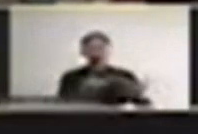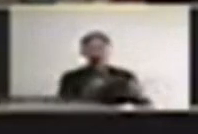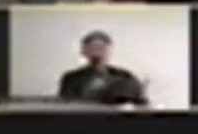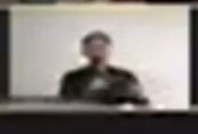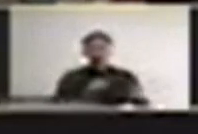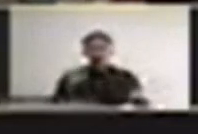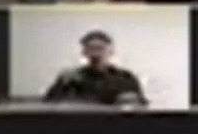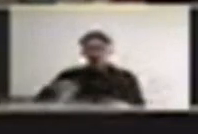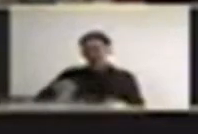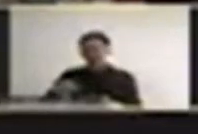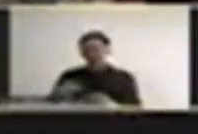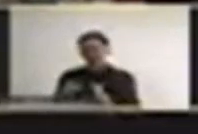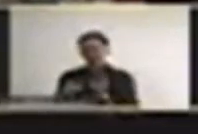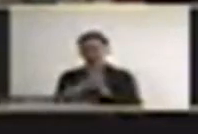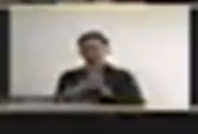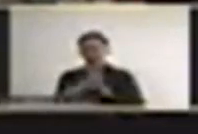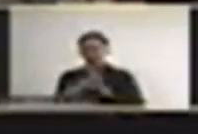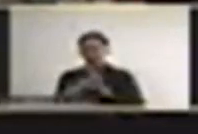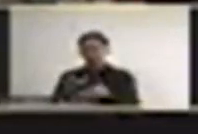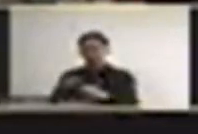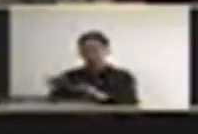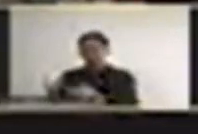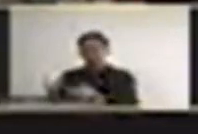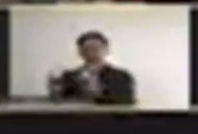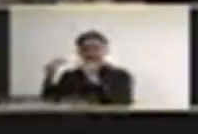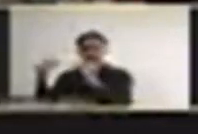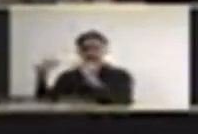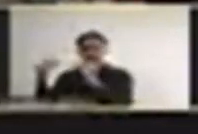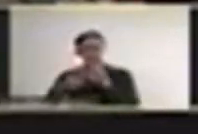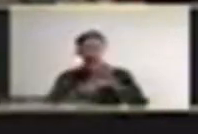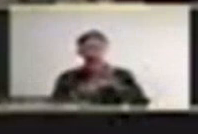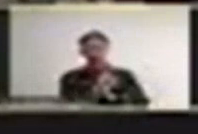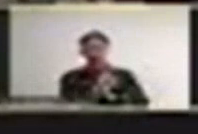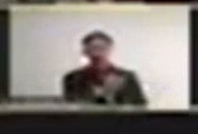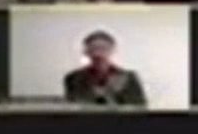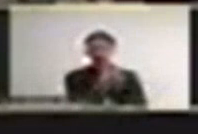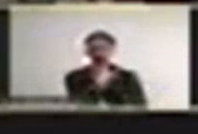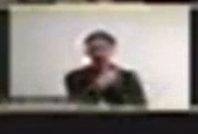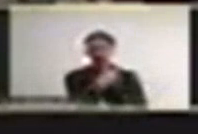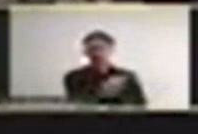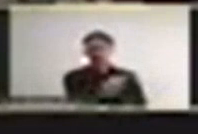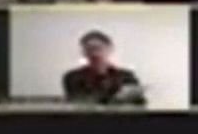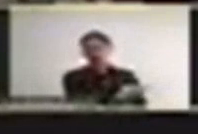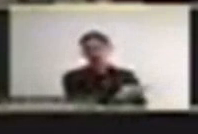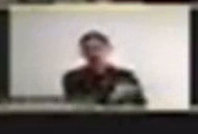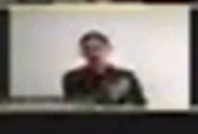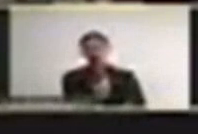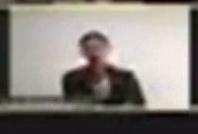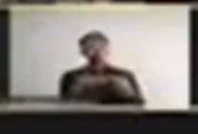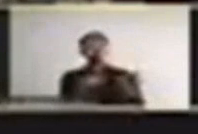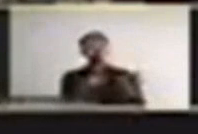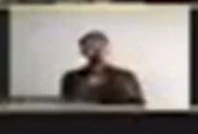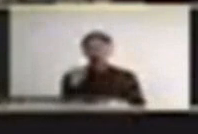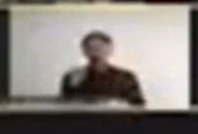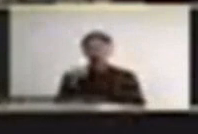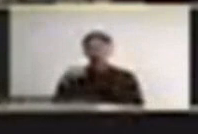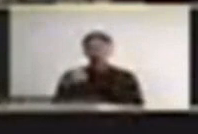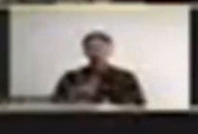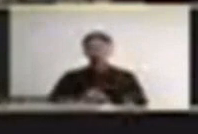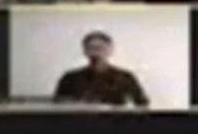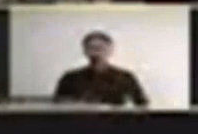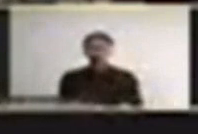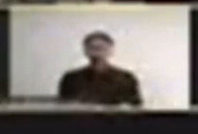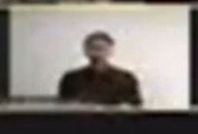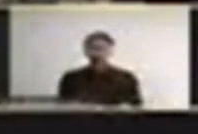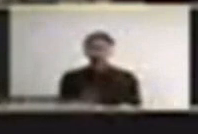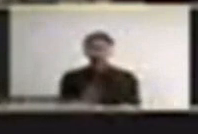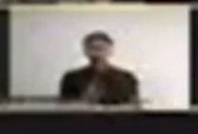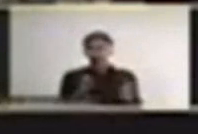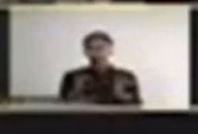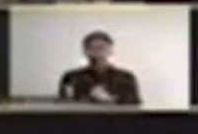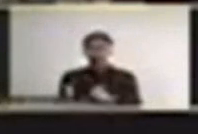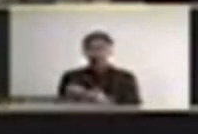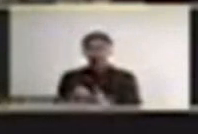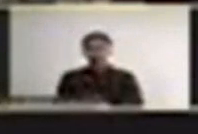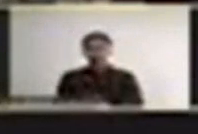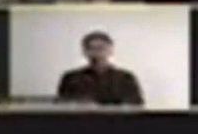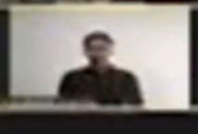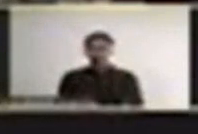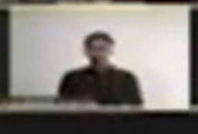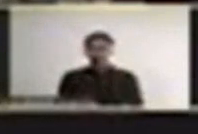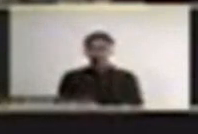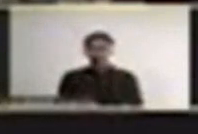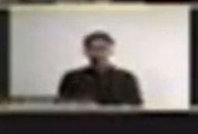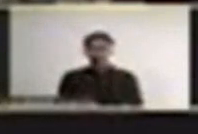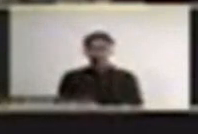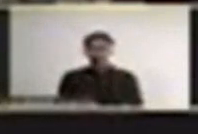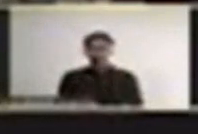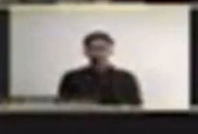bertambah, tentu nomor 1 saja sudah tidak. Kemudian, anak-anak ini, selama ini kan